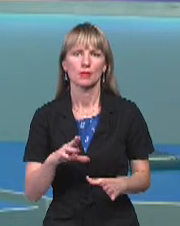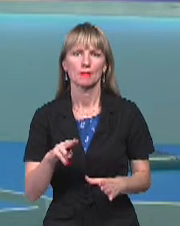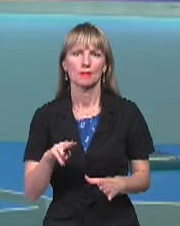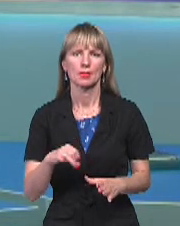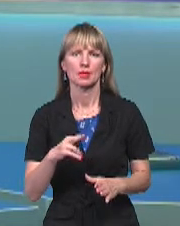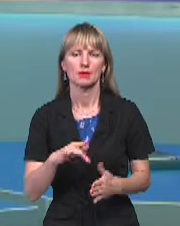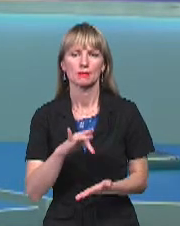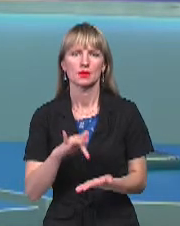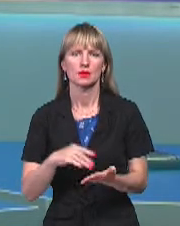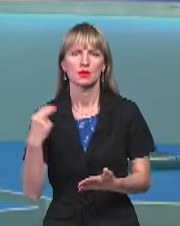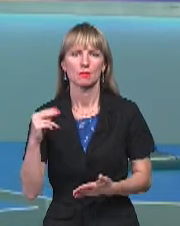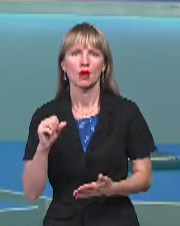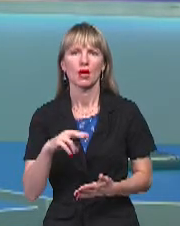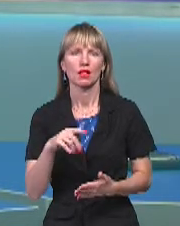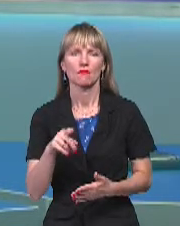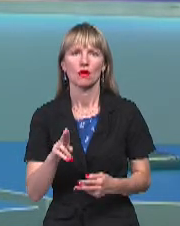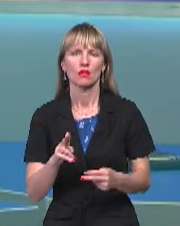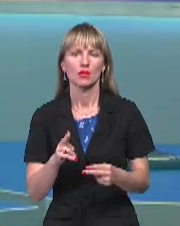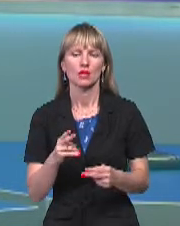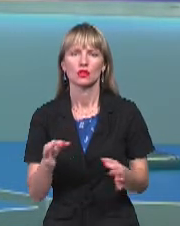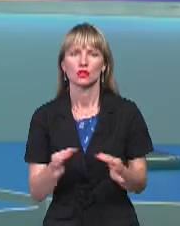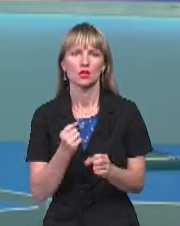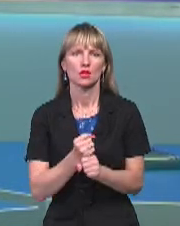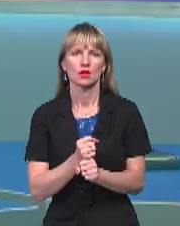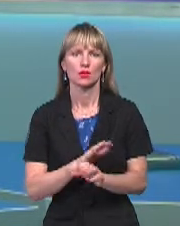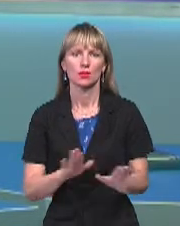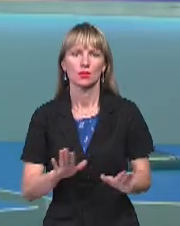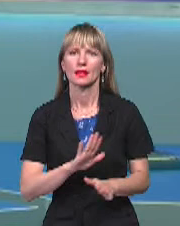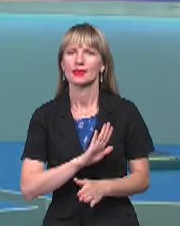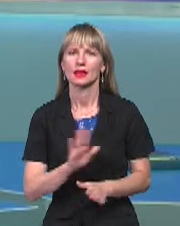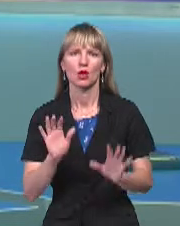Запоріжжя. Але вони не розроблялись, не